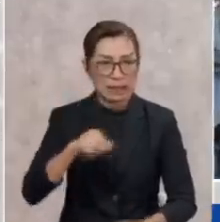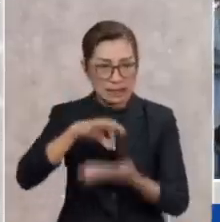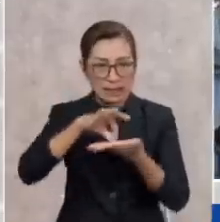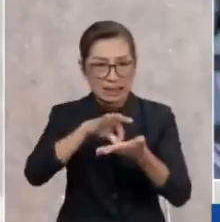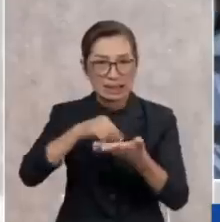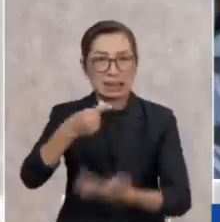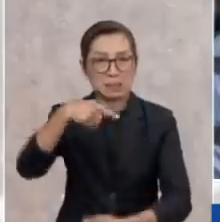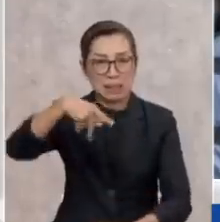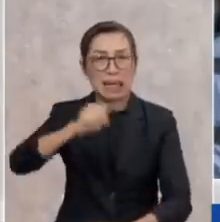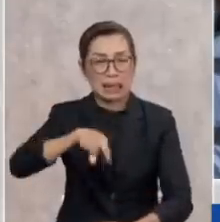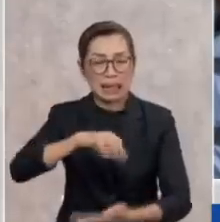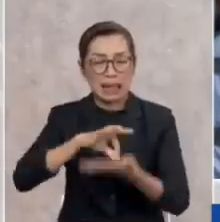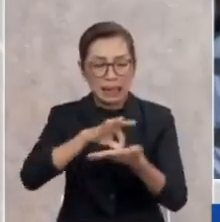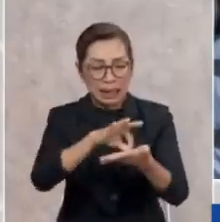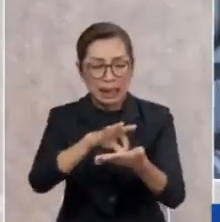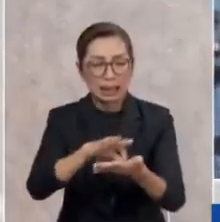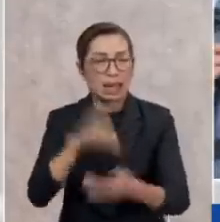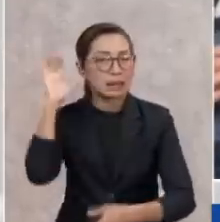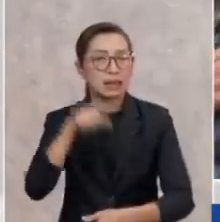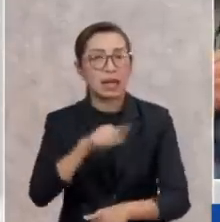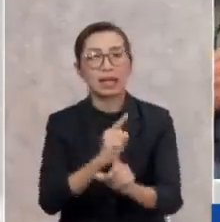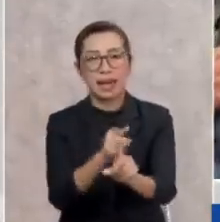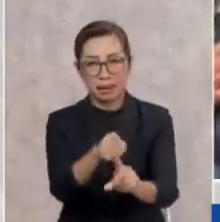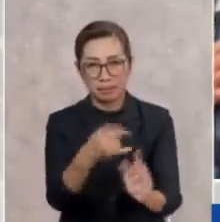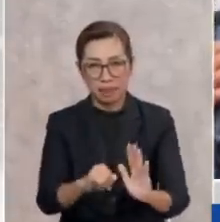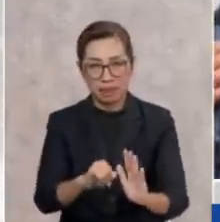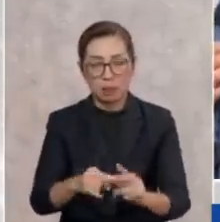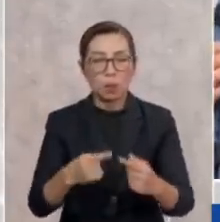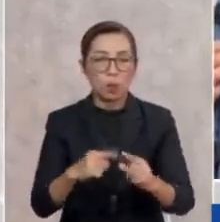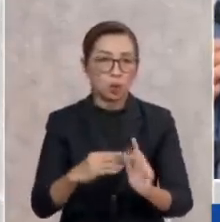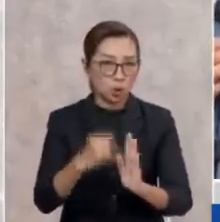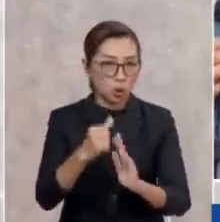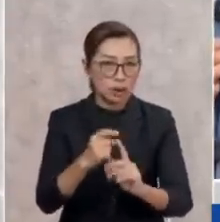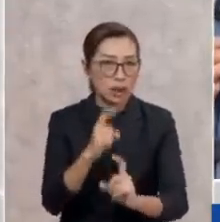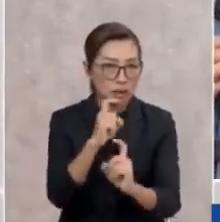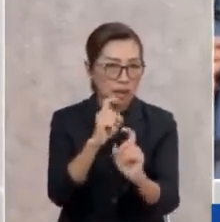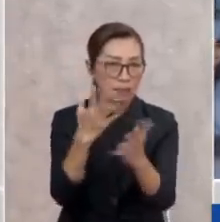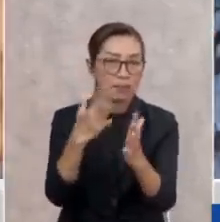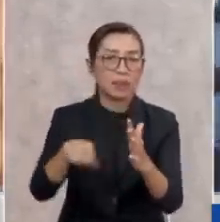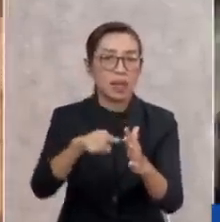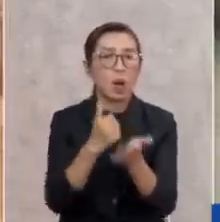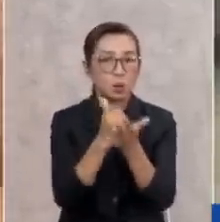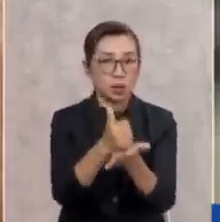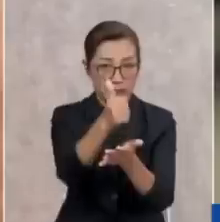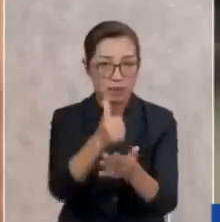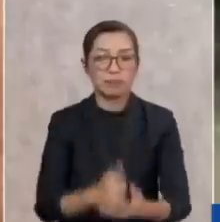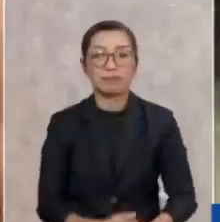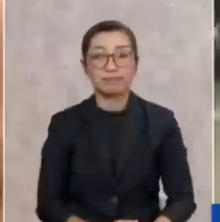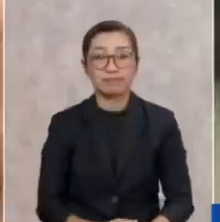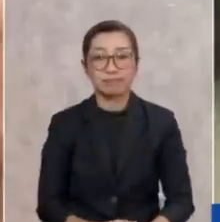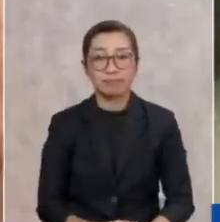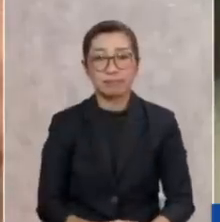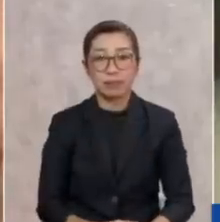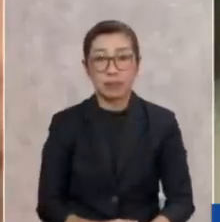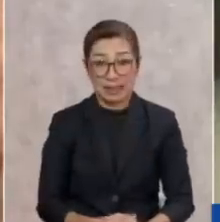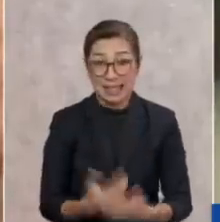มาก โอ้ระทึกเลยทีเดียวนะครับเหตุการณ์นี้ยังโชคดีที่ไม่มีใครได้รับอันตรายนะครับช่วยเหลือออกมาเอาไว้ได้ทันยังไม่หมดนะครับในพื้นที่ของศรี